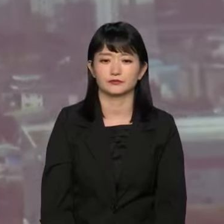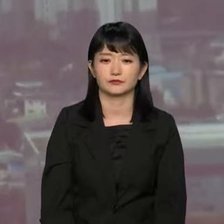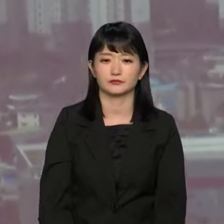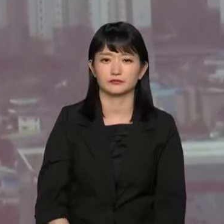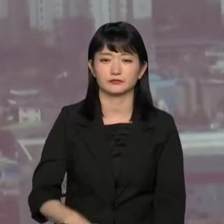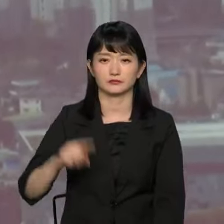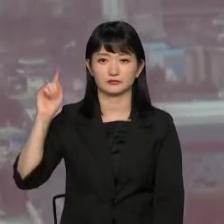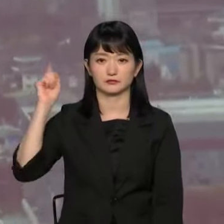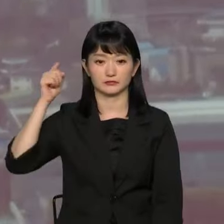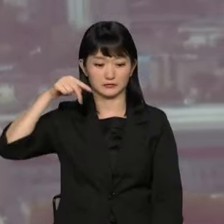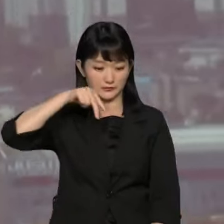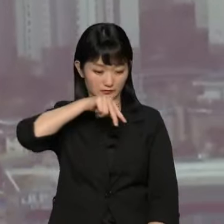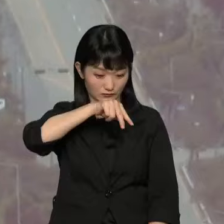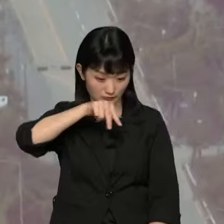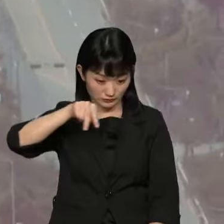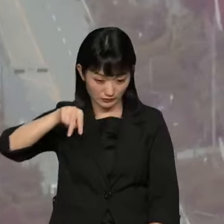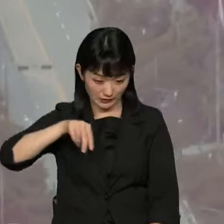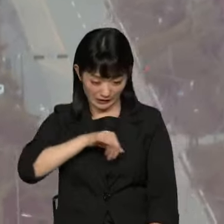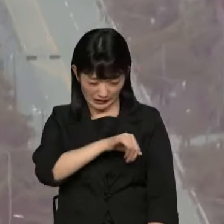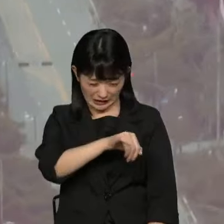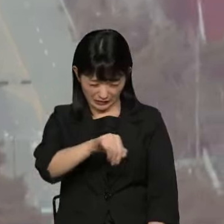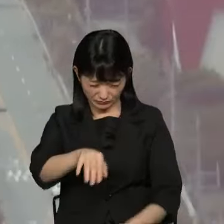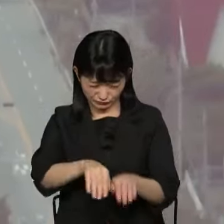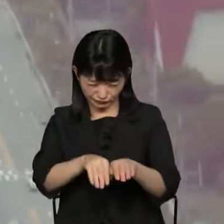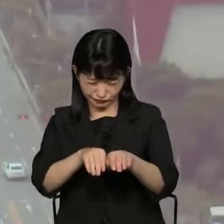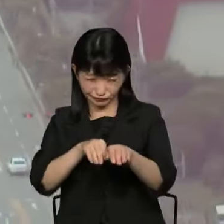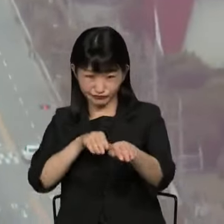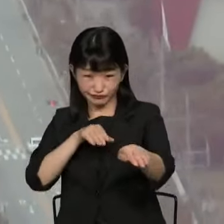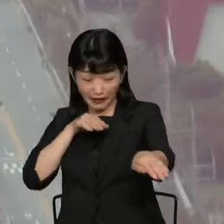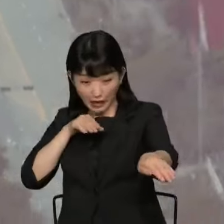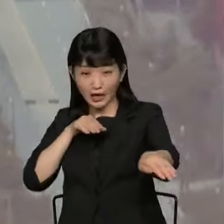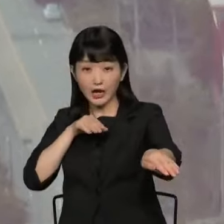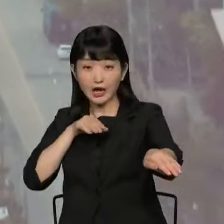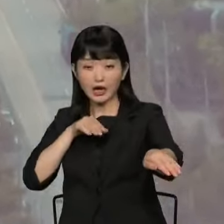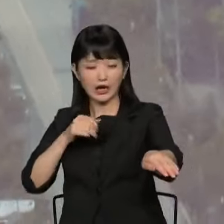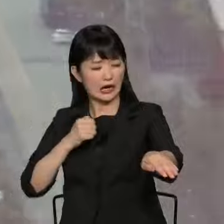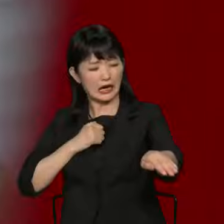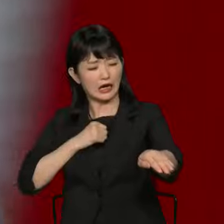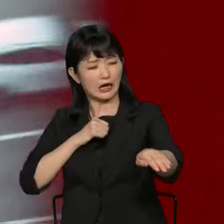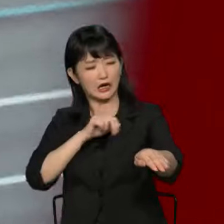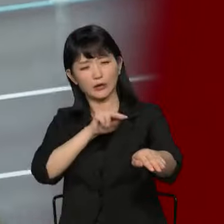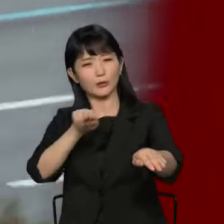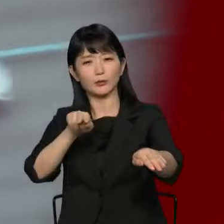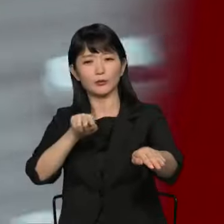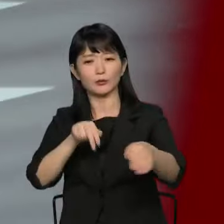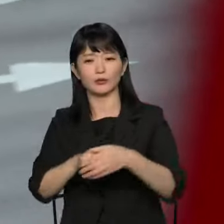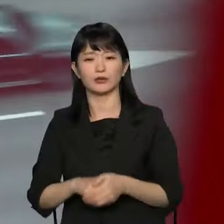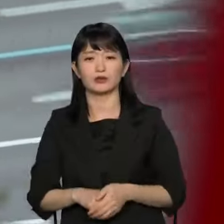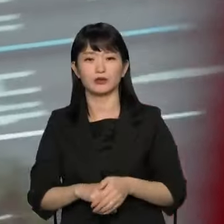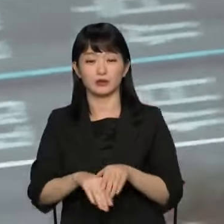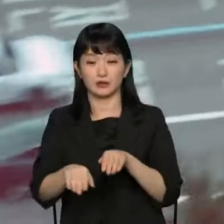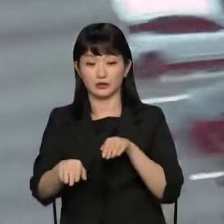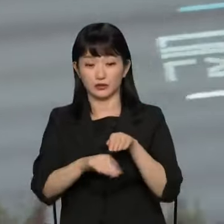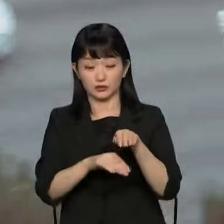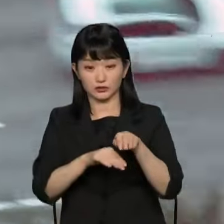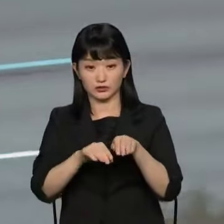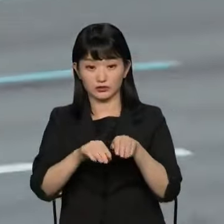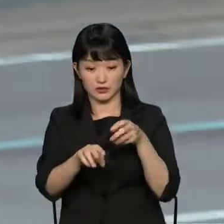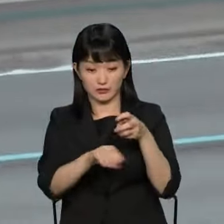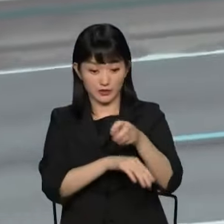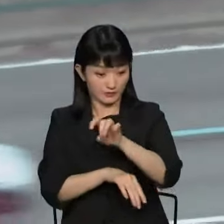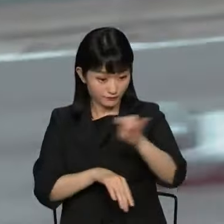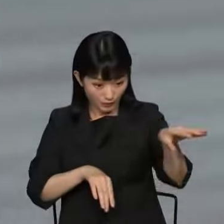위에서 본 차들은 개미군단처럼 줄지어 있습니다. 꽉 막혀 답답한 고속도로. 승용차 한 대가 버스 전용차로